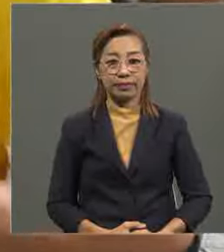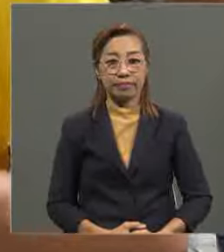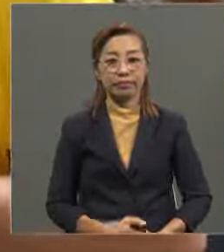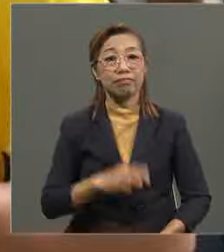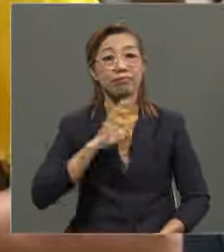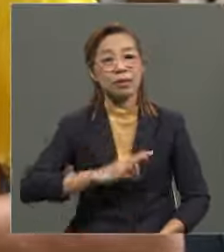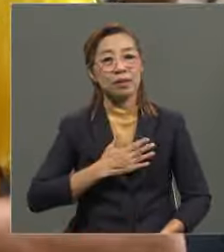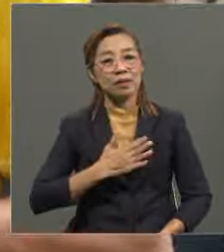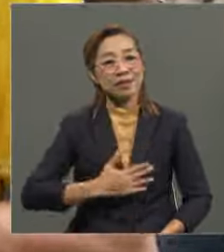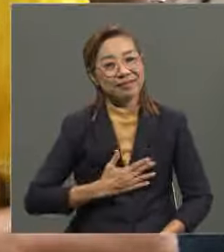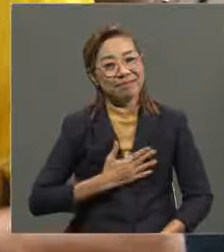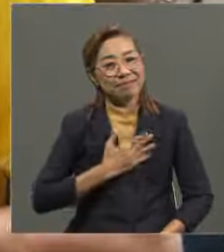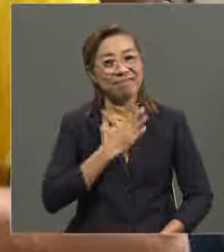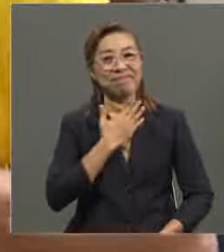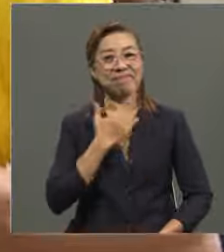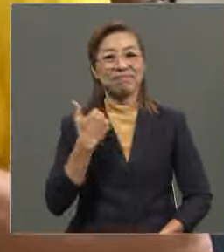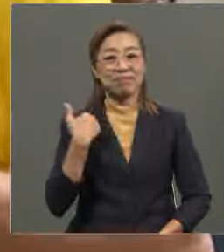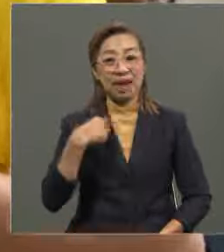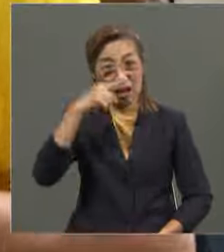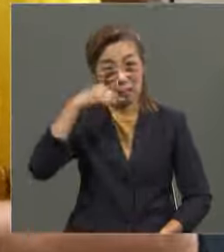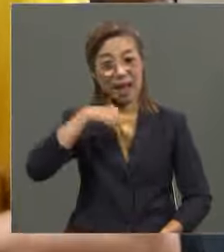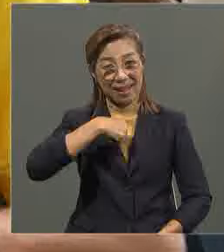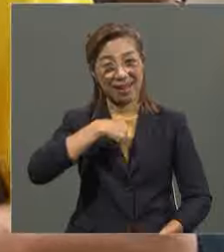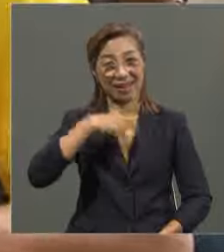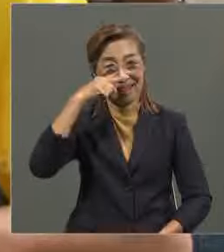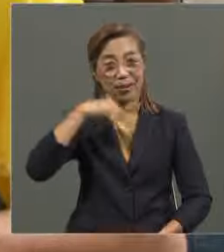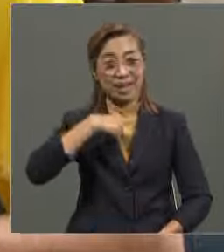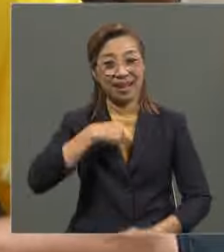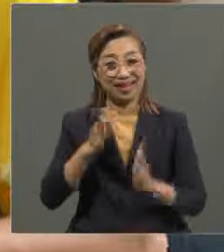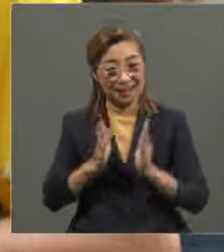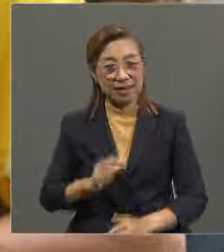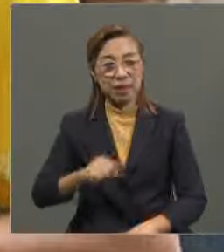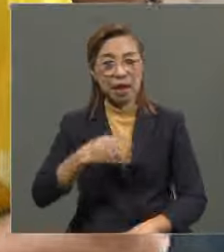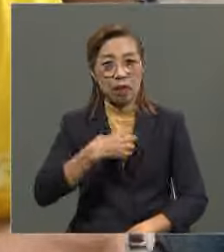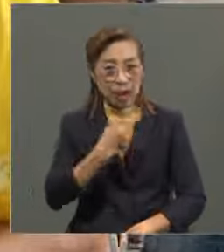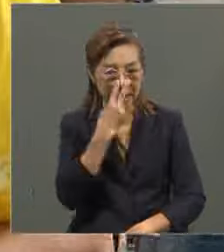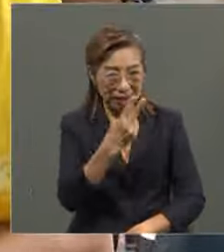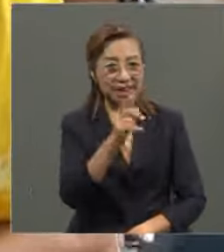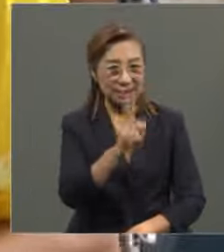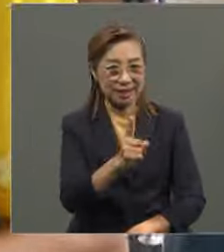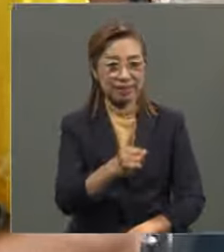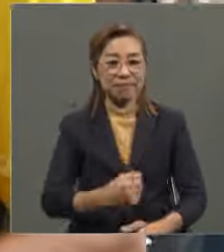รู้สึกปลื้มปิ่มเนาะเราคนไทยอะเนาะเราก็อยากเห็นนะพี่ชี้อะไร